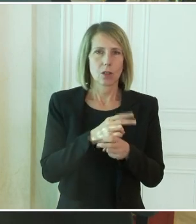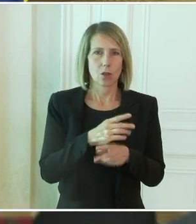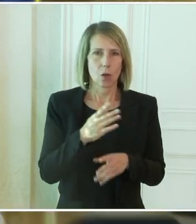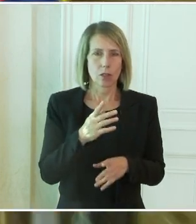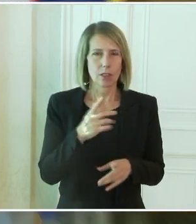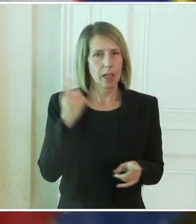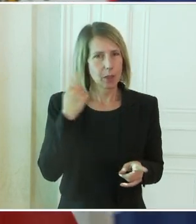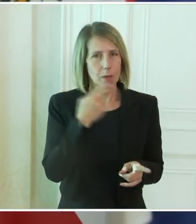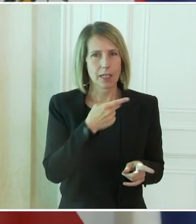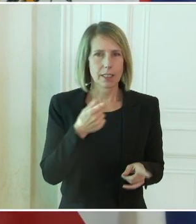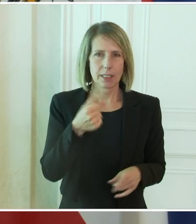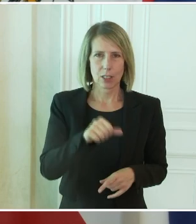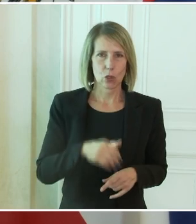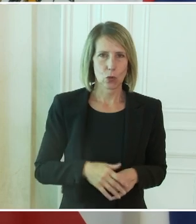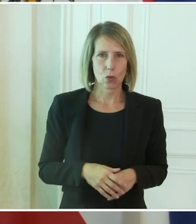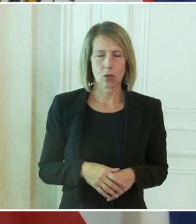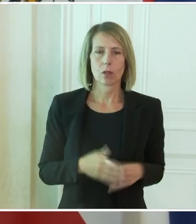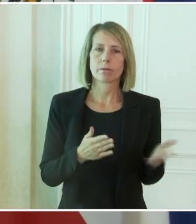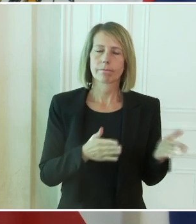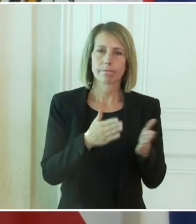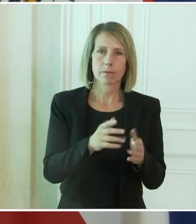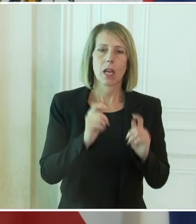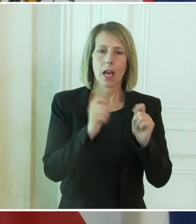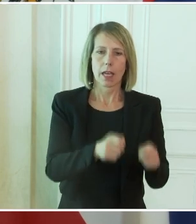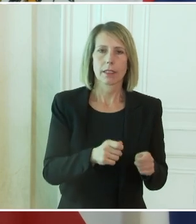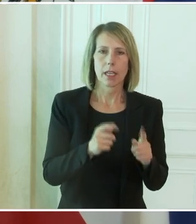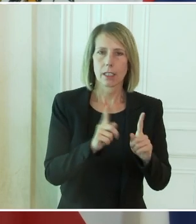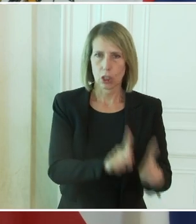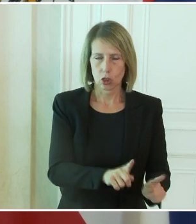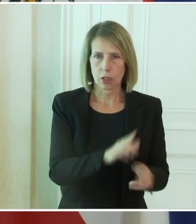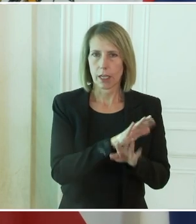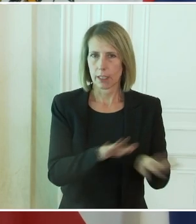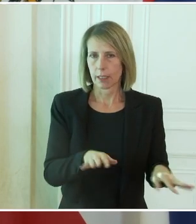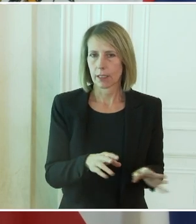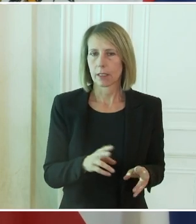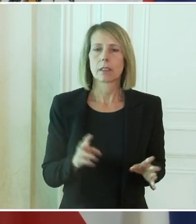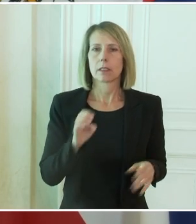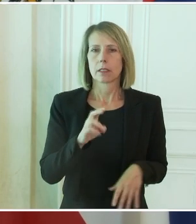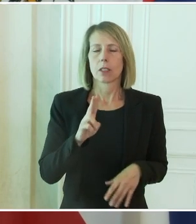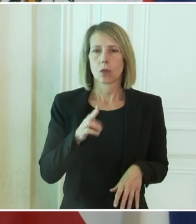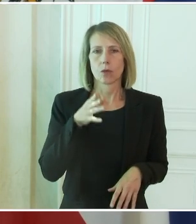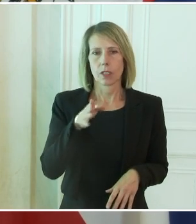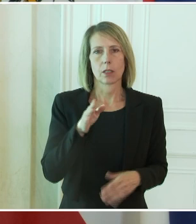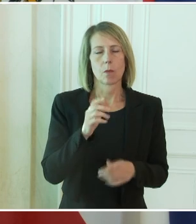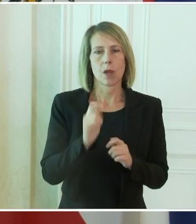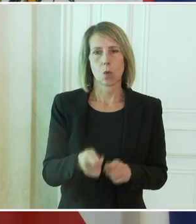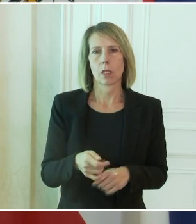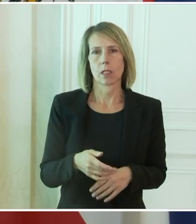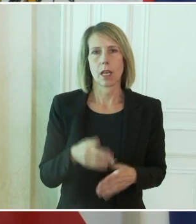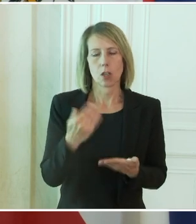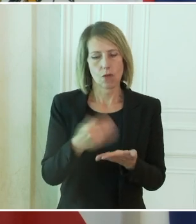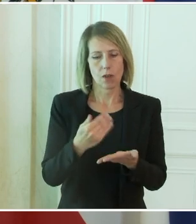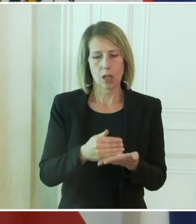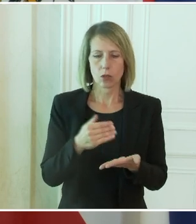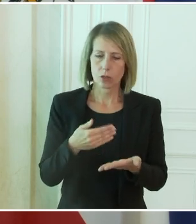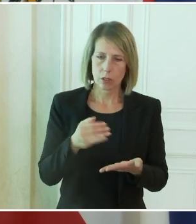Nun, der Antrag ist gestellt. Es gibt hier klare Kriterien, nach denen die Europäische Kommission auch hier beurteilt, ob die Voraussetzungen